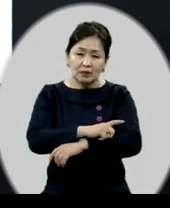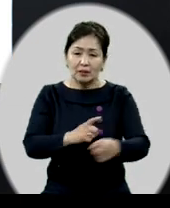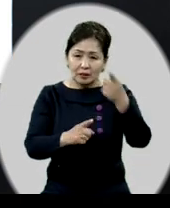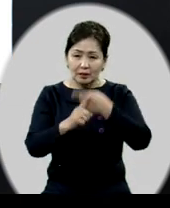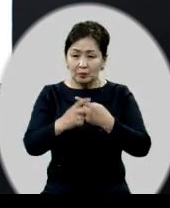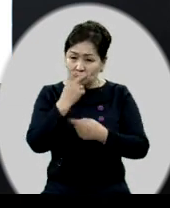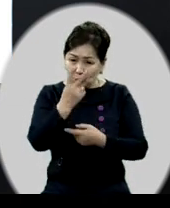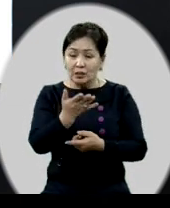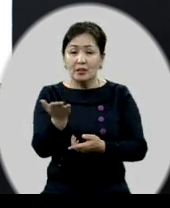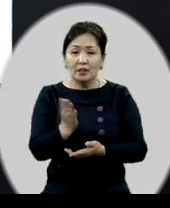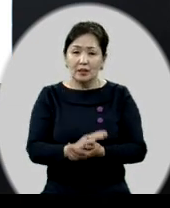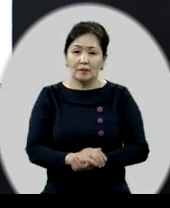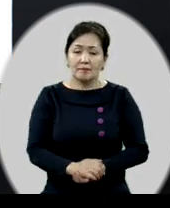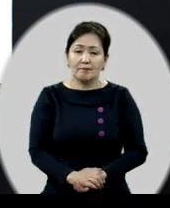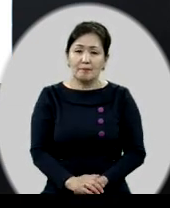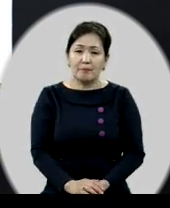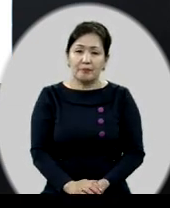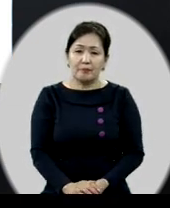дахин үзээрэй хүүхдүүдээ.